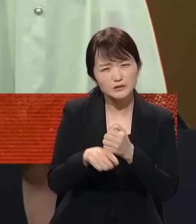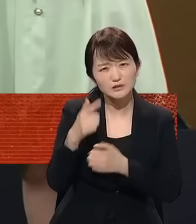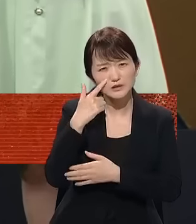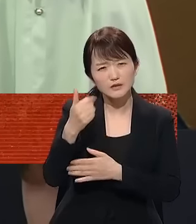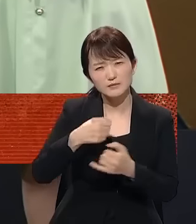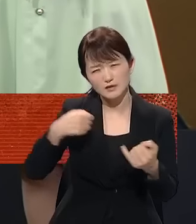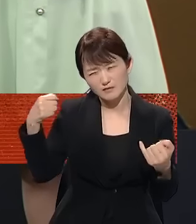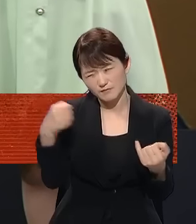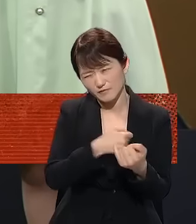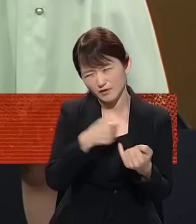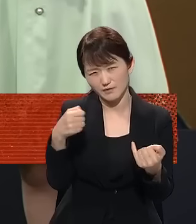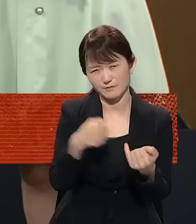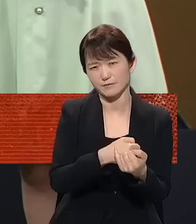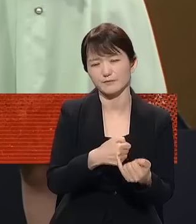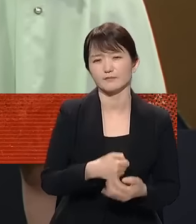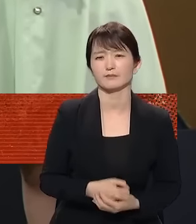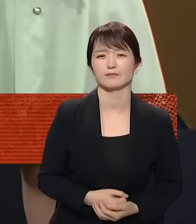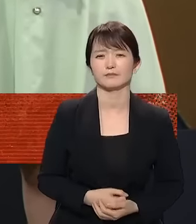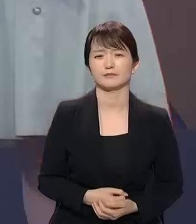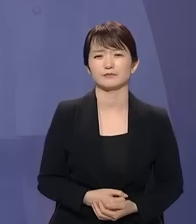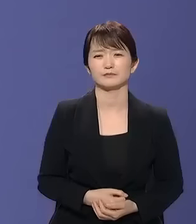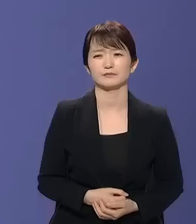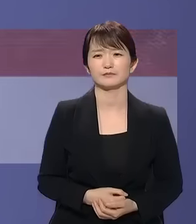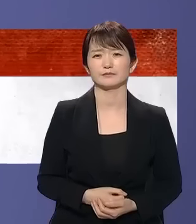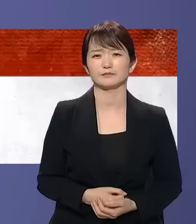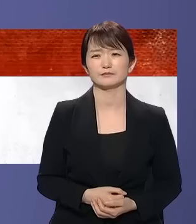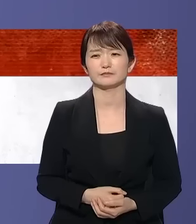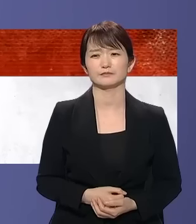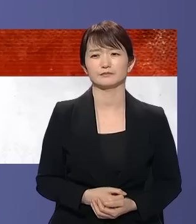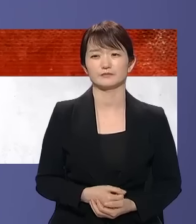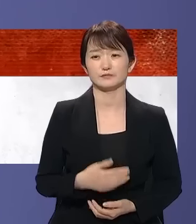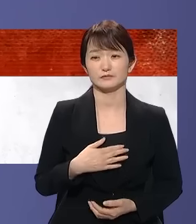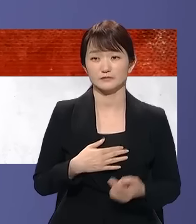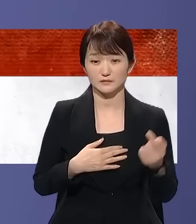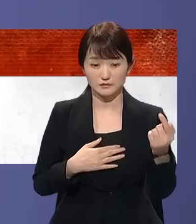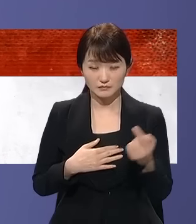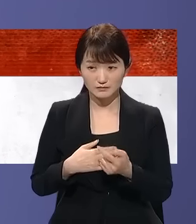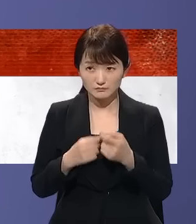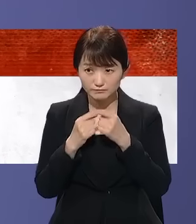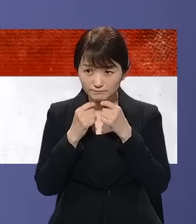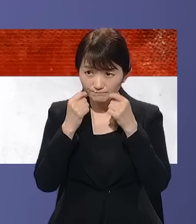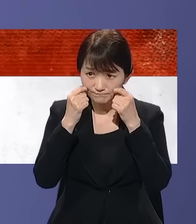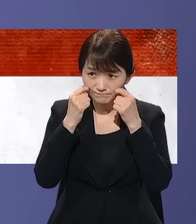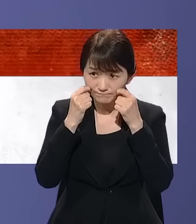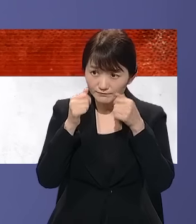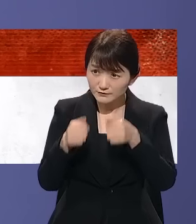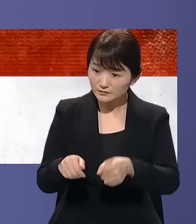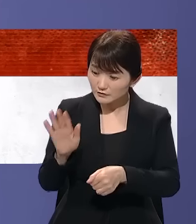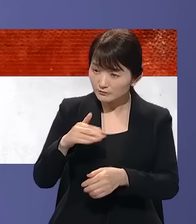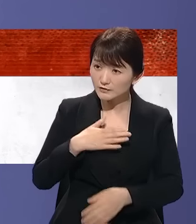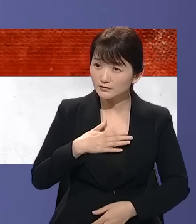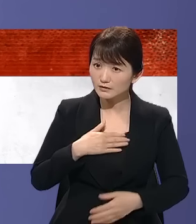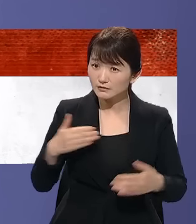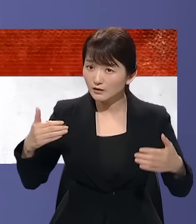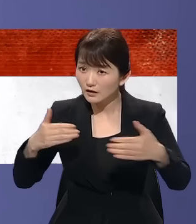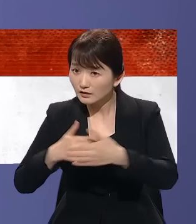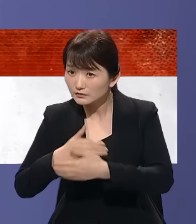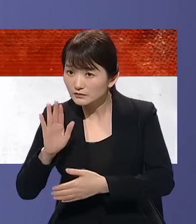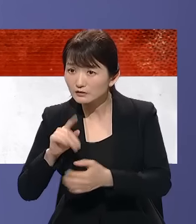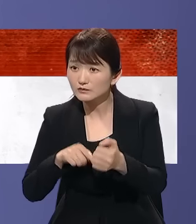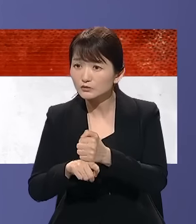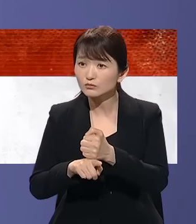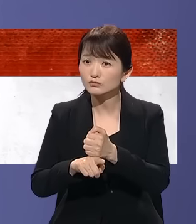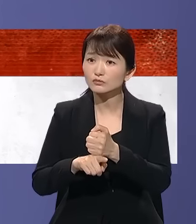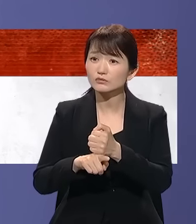아버지에게 폭행을 당해왔다고 하는데요. 그래서 내가 왔는데 왜 웃으면서 인사를 안 하냐, 왜 나한테 안기지 않느냐,